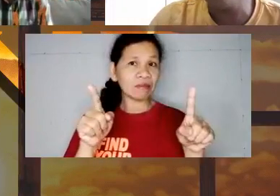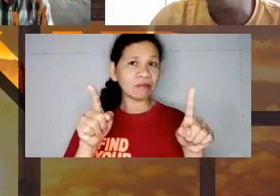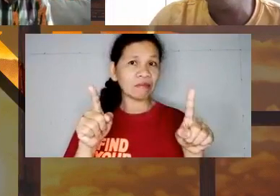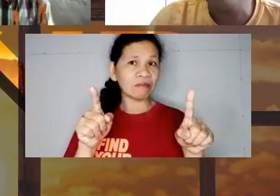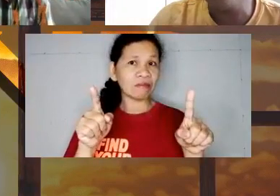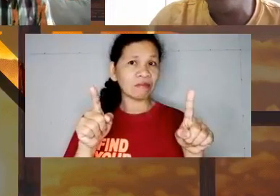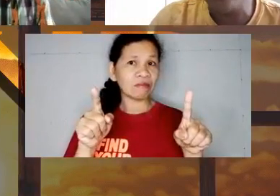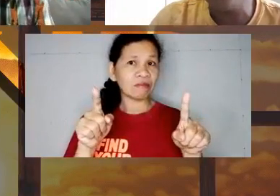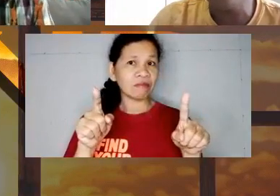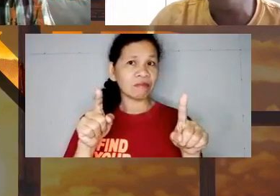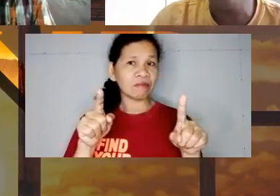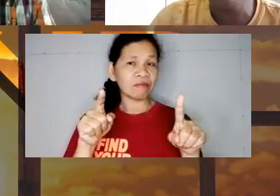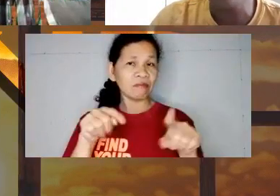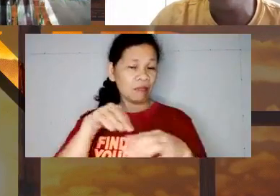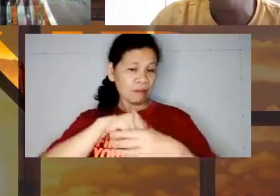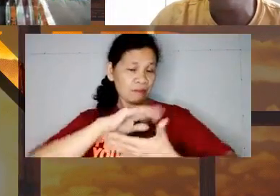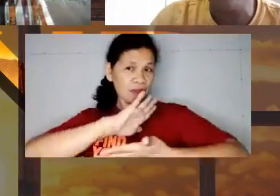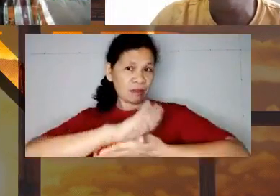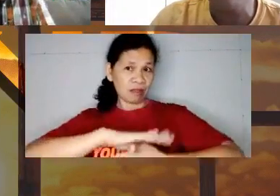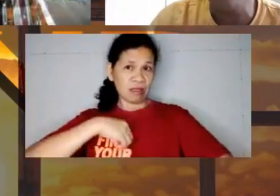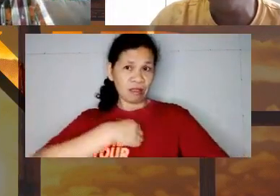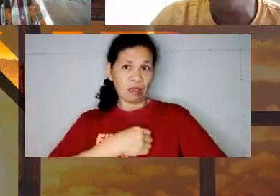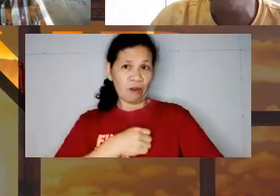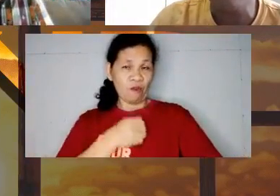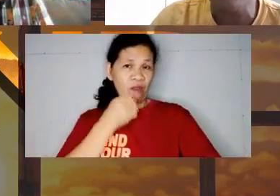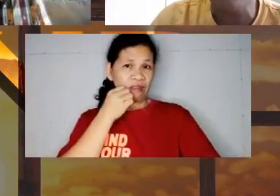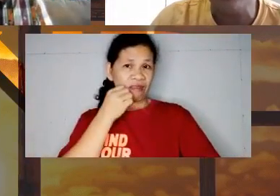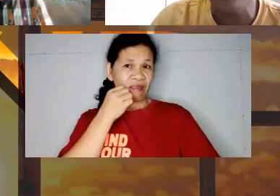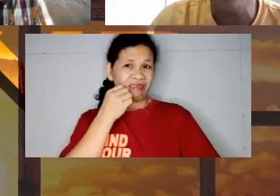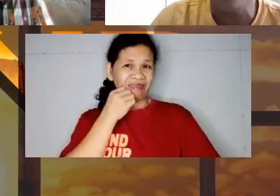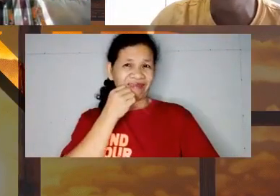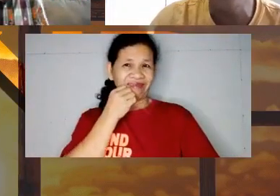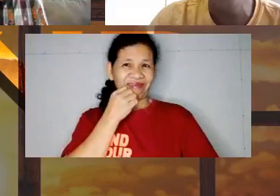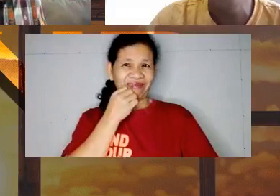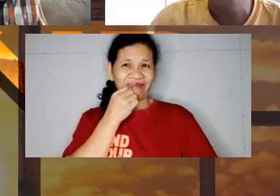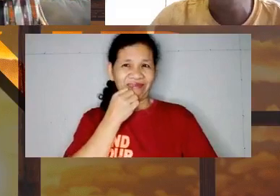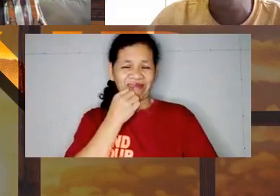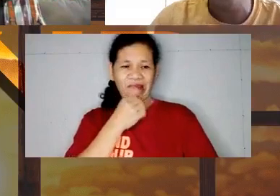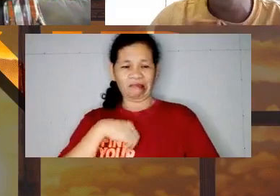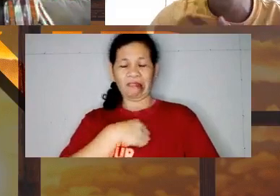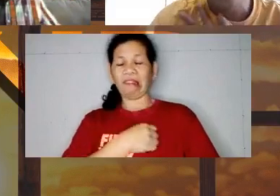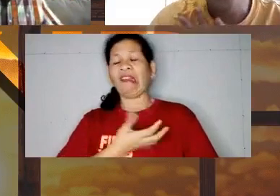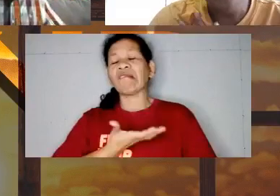tayo pagdating na sa loob ng tahanan, ay mas kilala pa tayo ni Mrs. natin kung ano ugali natin.